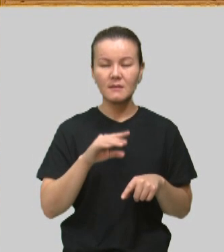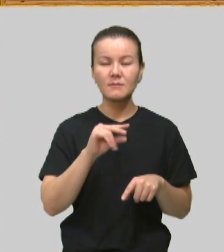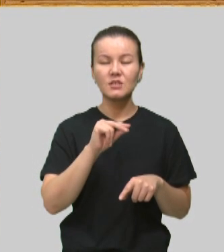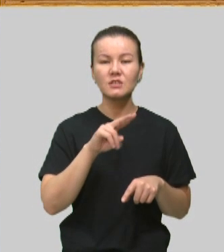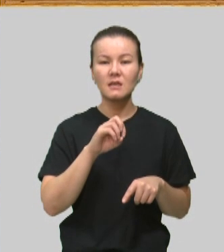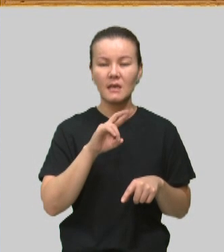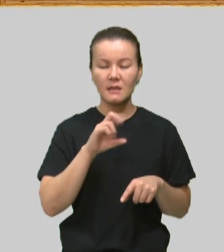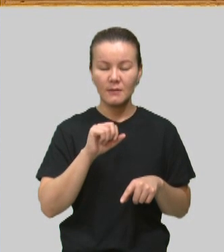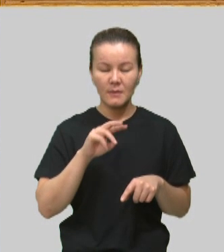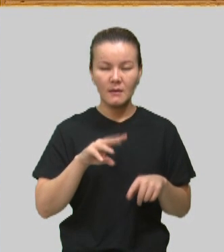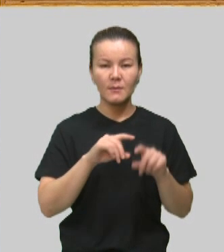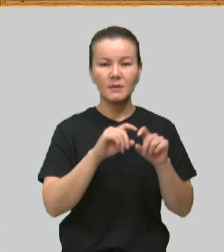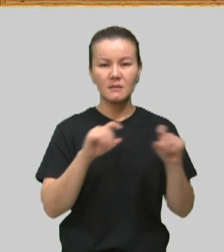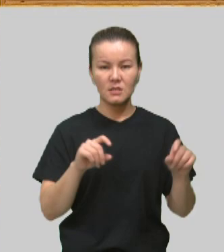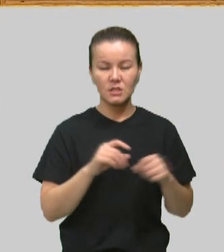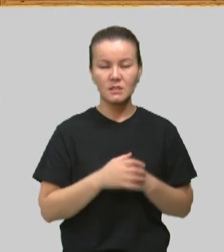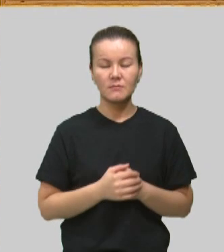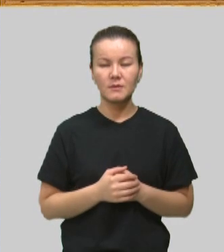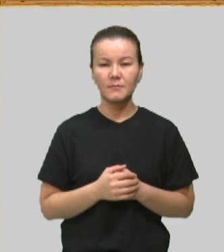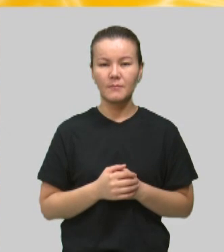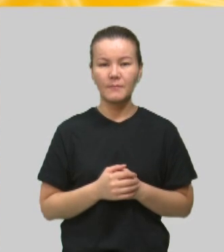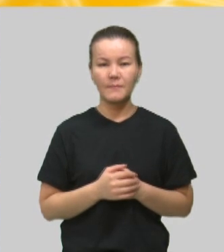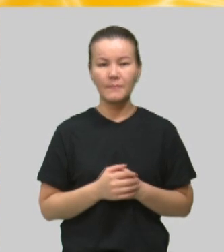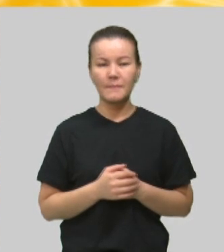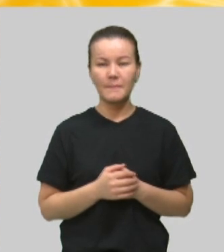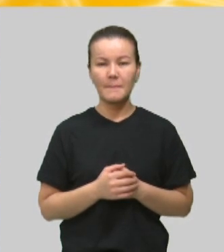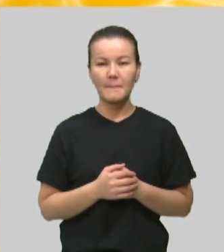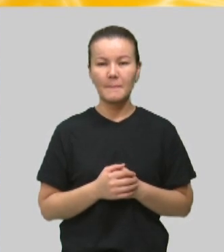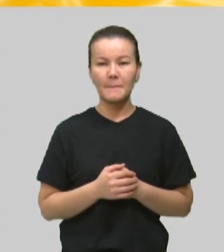членами предложения.